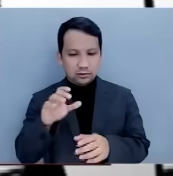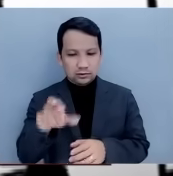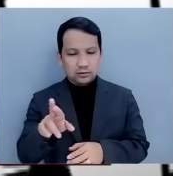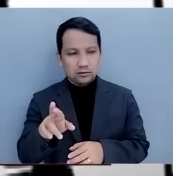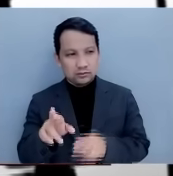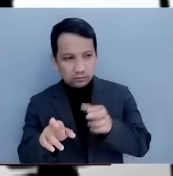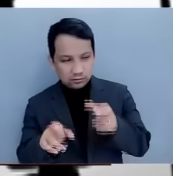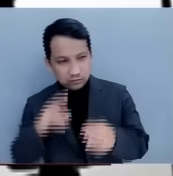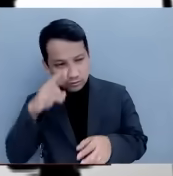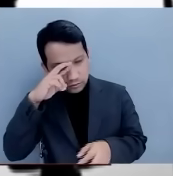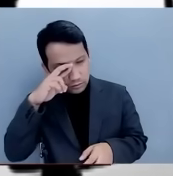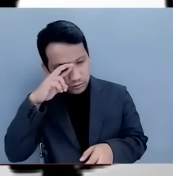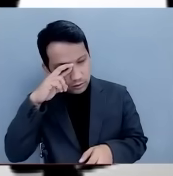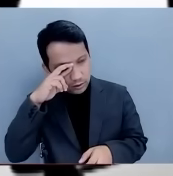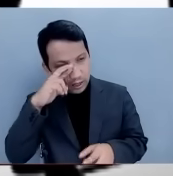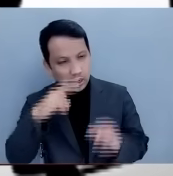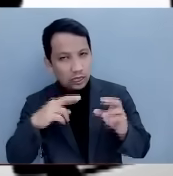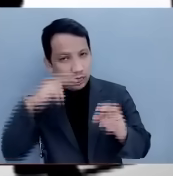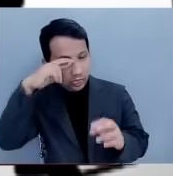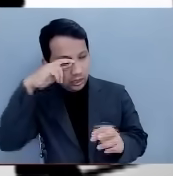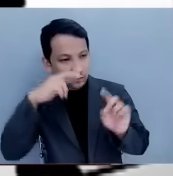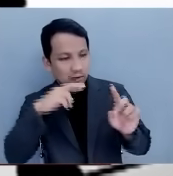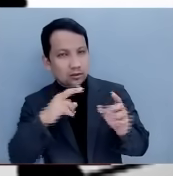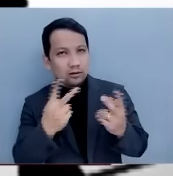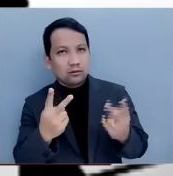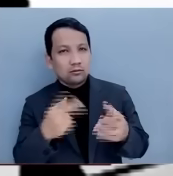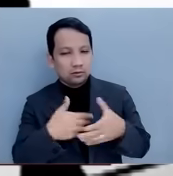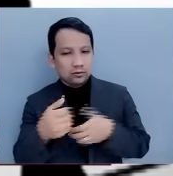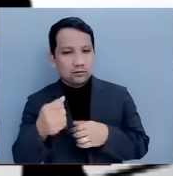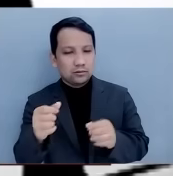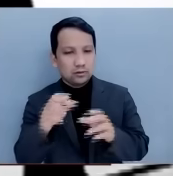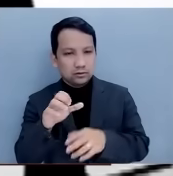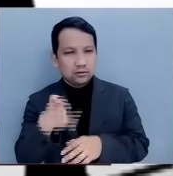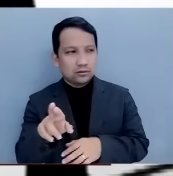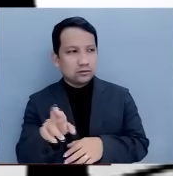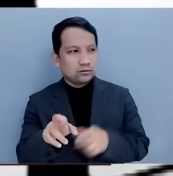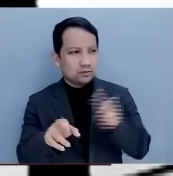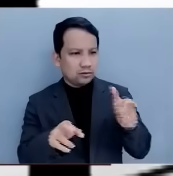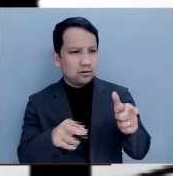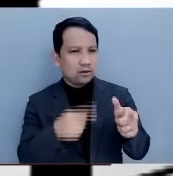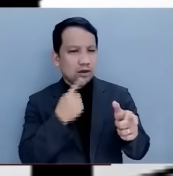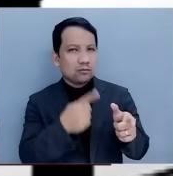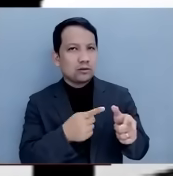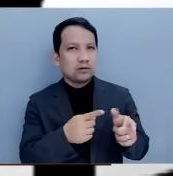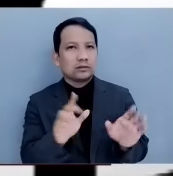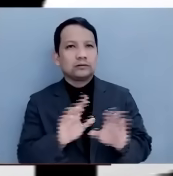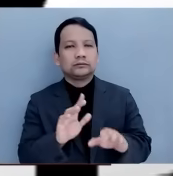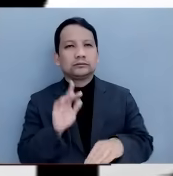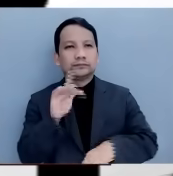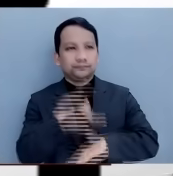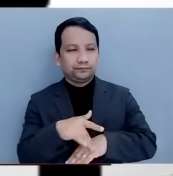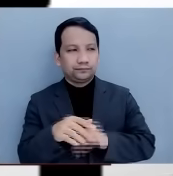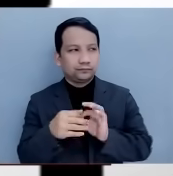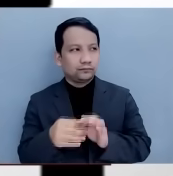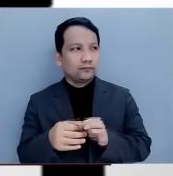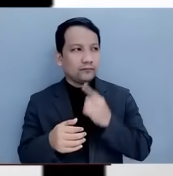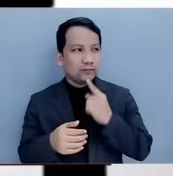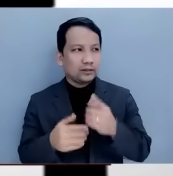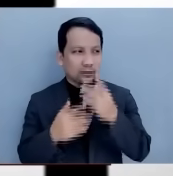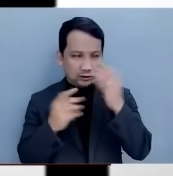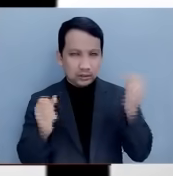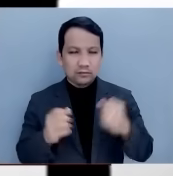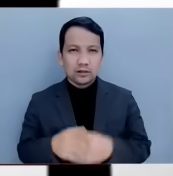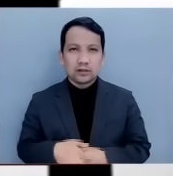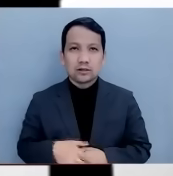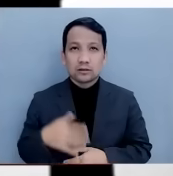niyang sinisilipan umano siya ng 2. Lumabas naman daw siya ng banyo para sitahin ang 2. Pero naging agresibo na raw sila.